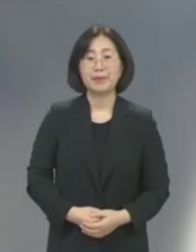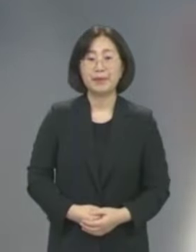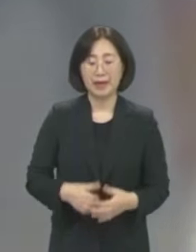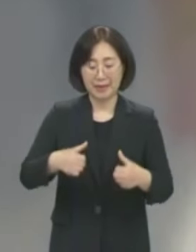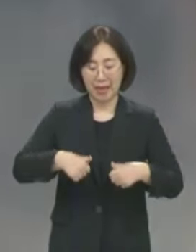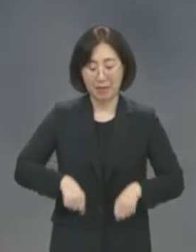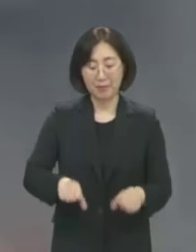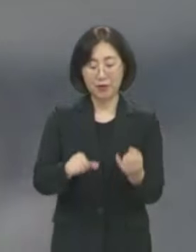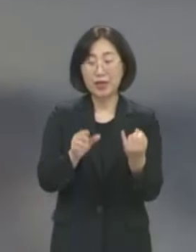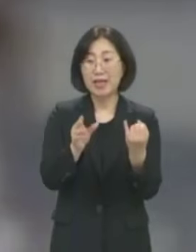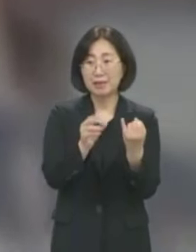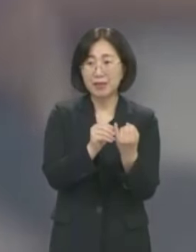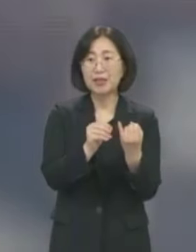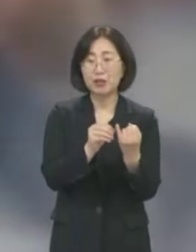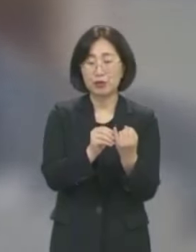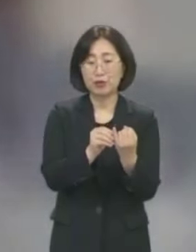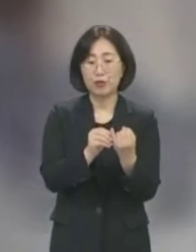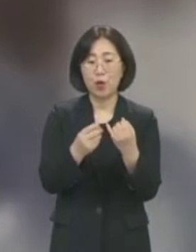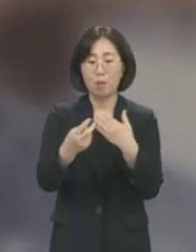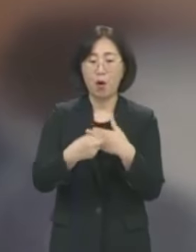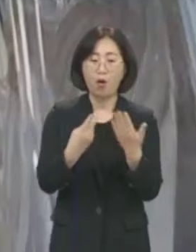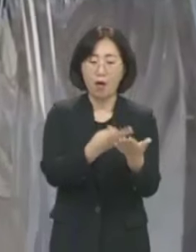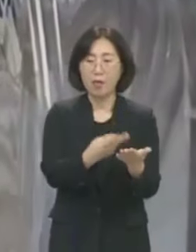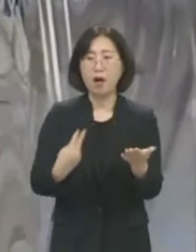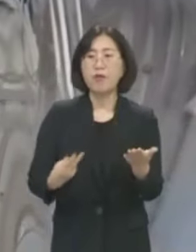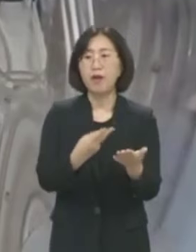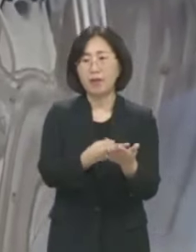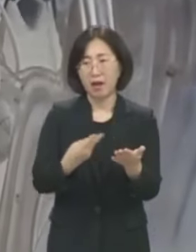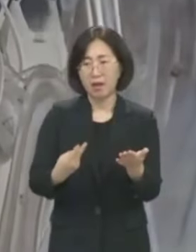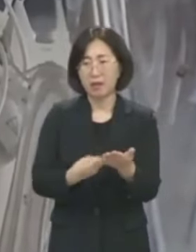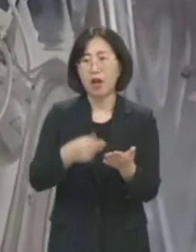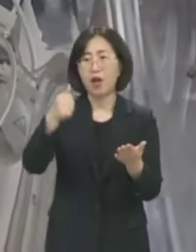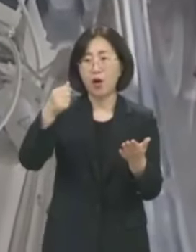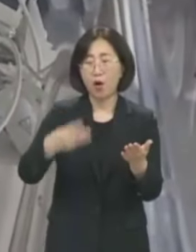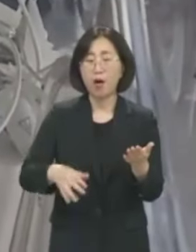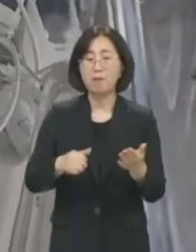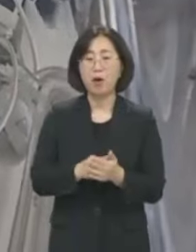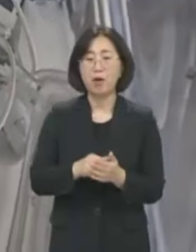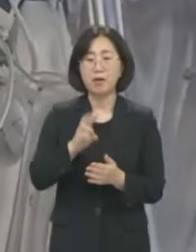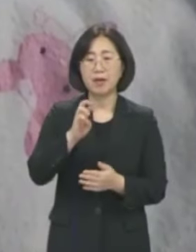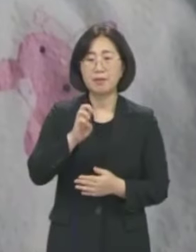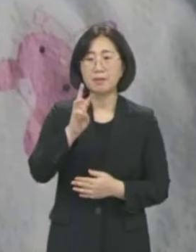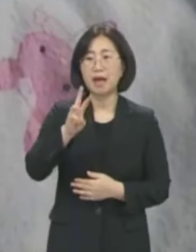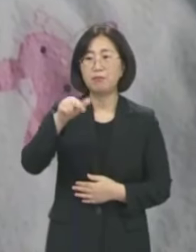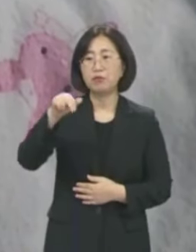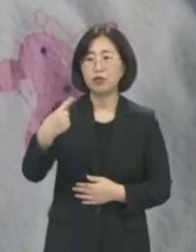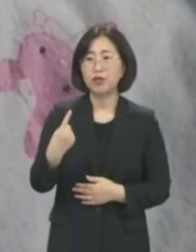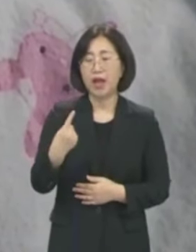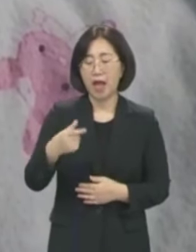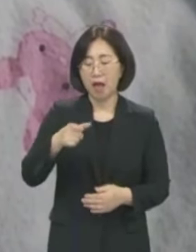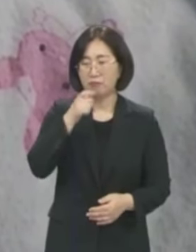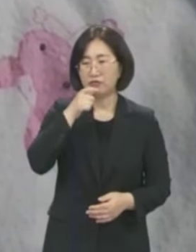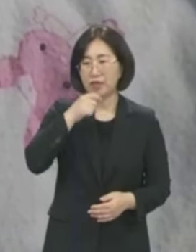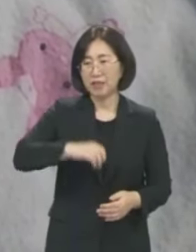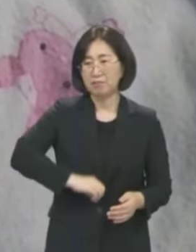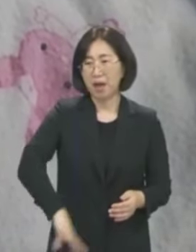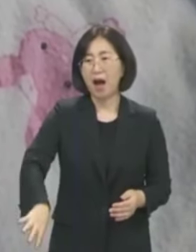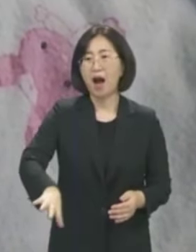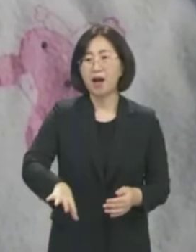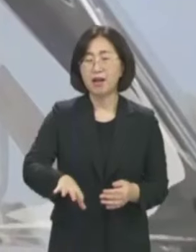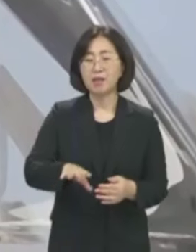쌍둥이 임신으로 고위험 산모실 입원을 반복했고 임신 33주에 양수가 세면서 응급수술로